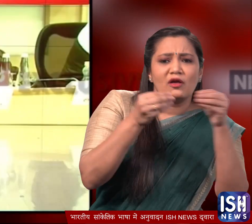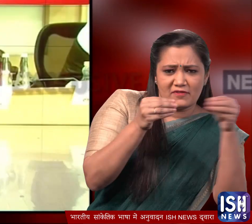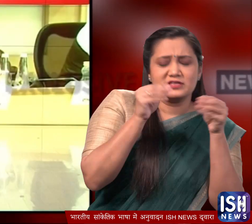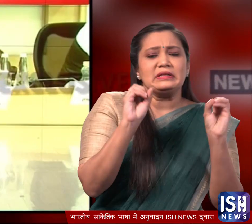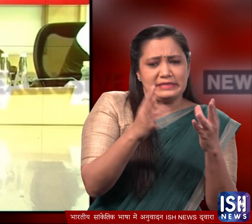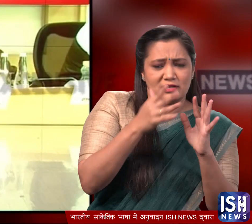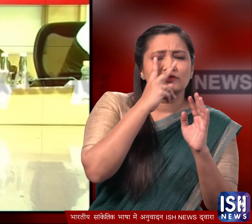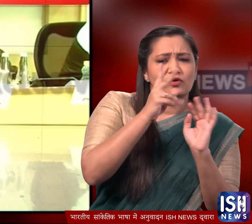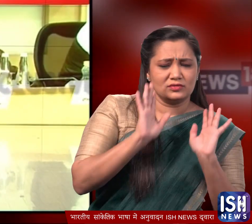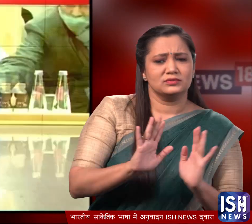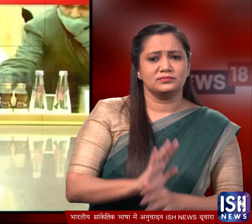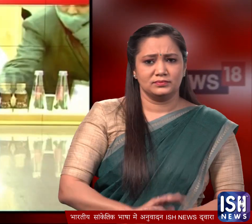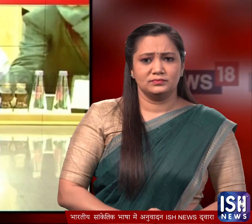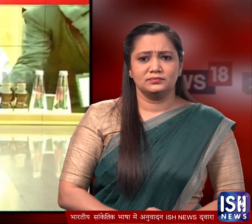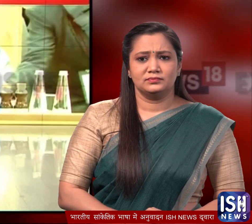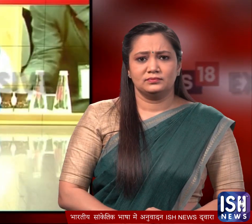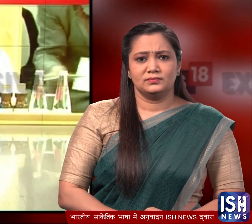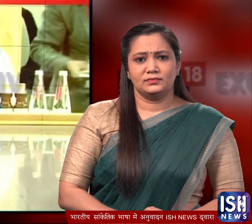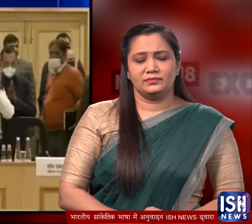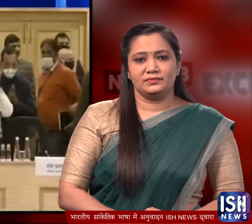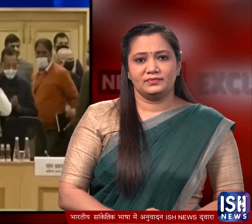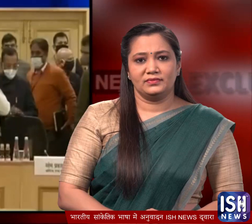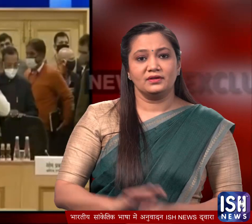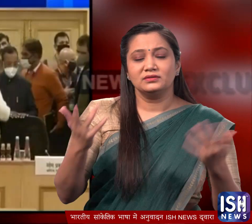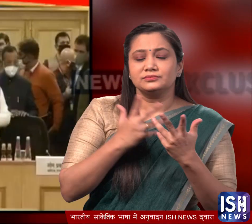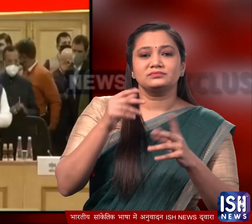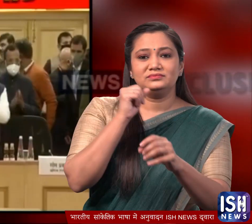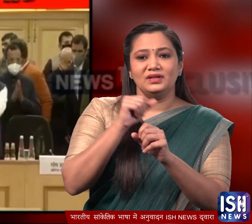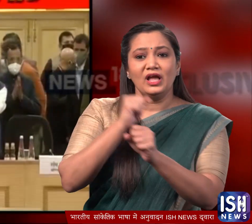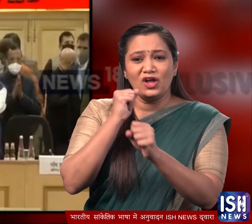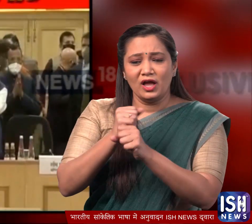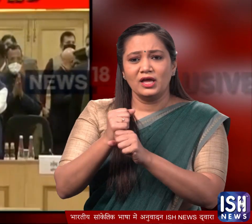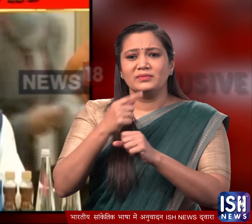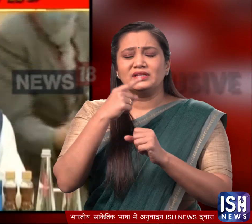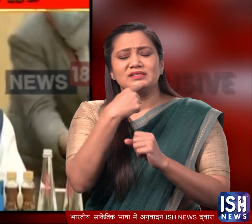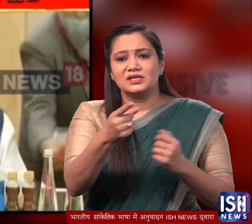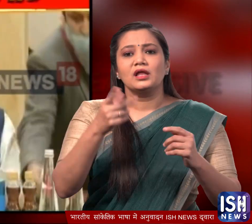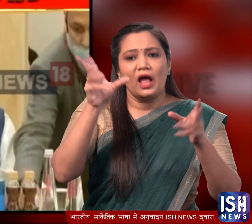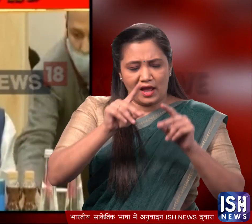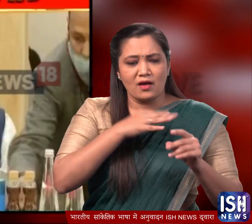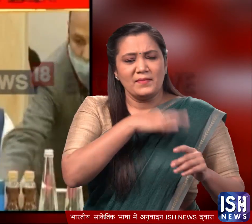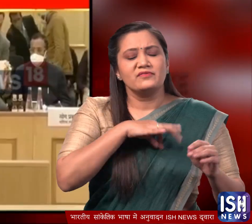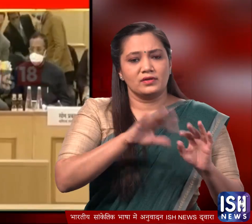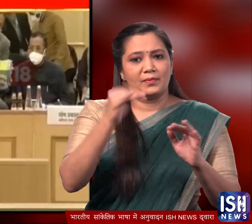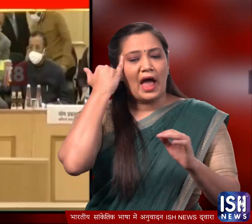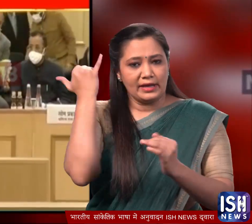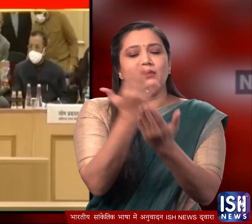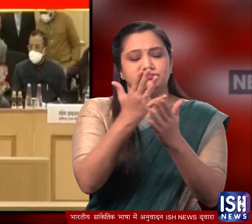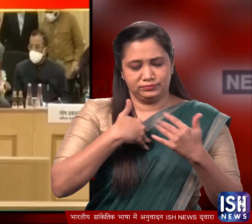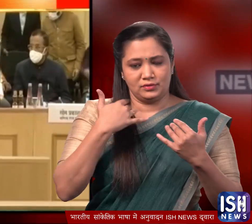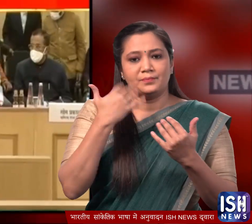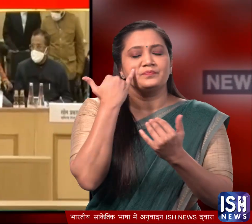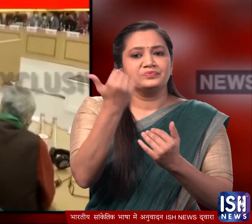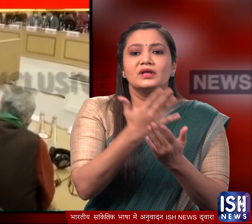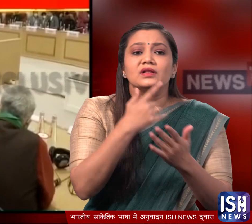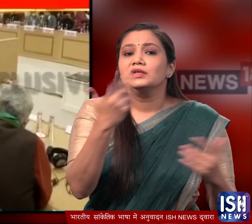संगठन अपनी जिद छोड़कर थोड़ा सा पीछे हटते नजर आए, क्योंकि सरकार ने किसानों की भलाई के लिए एक बार फिर एक